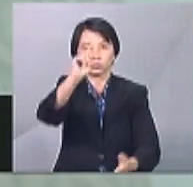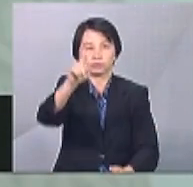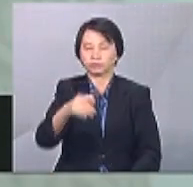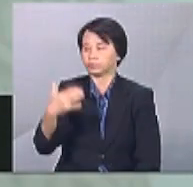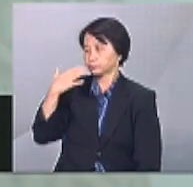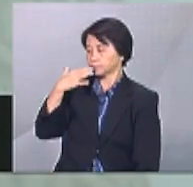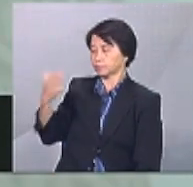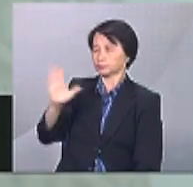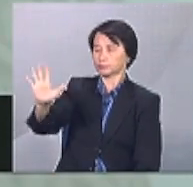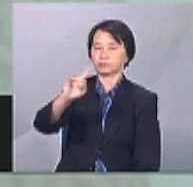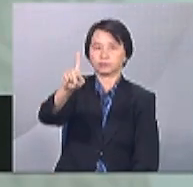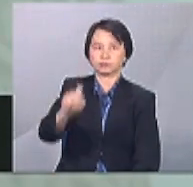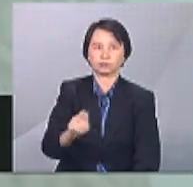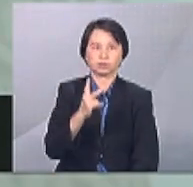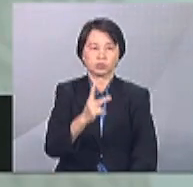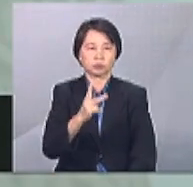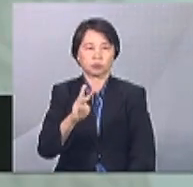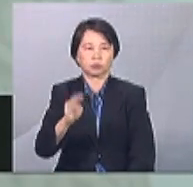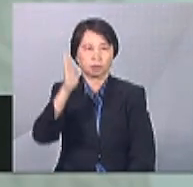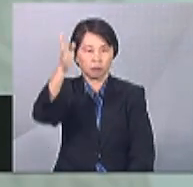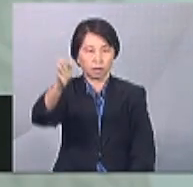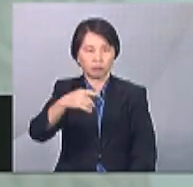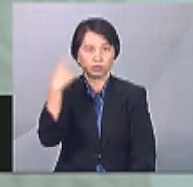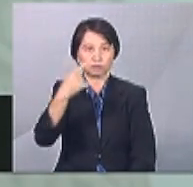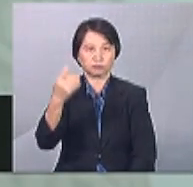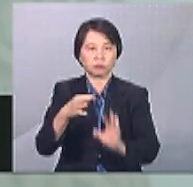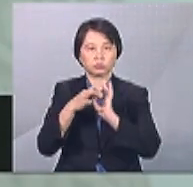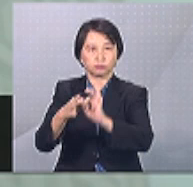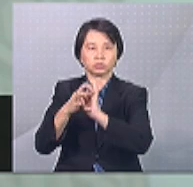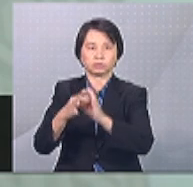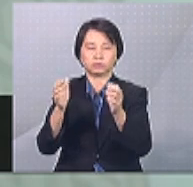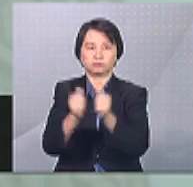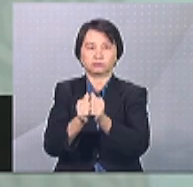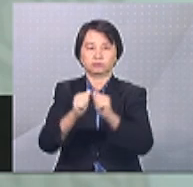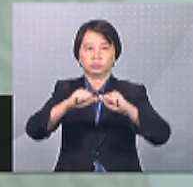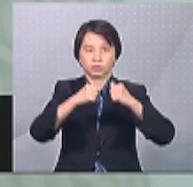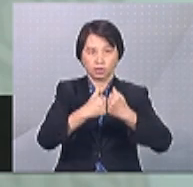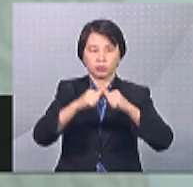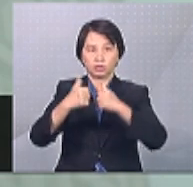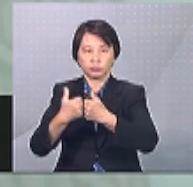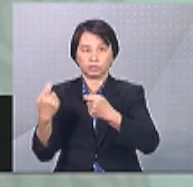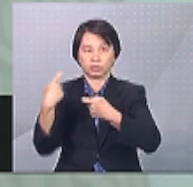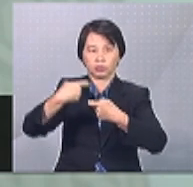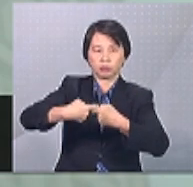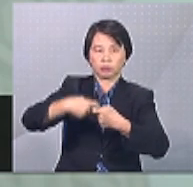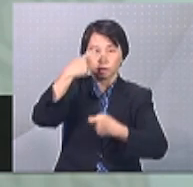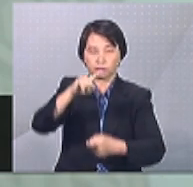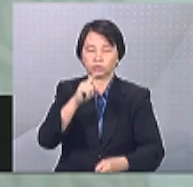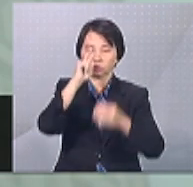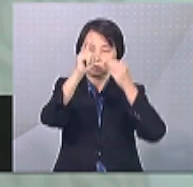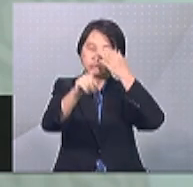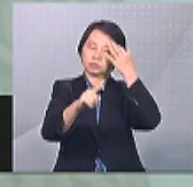tersebut. Yang KKM akan sentiasa bekerjasama dengan agensi-agensi yang berkaitan untuk